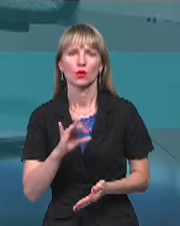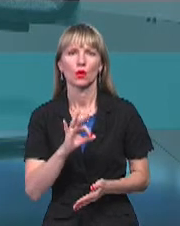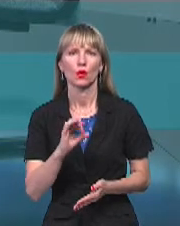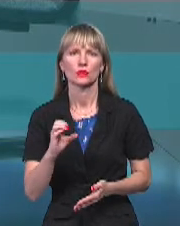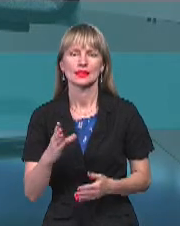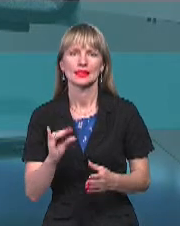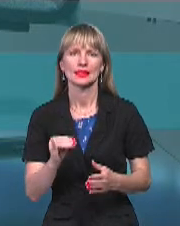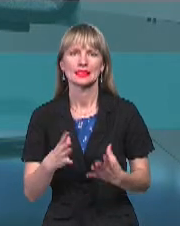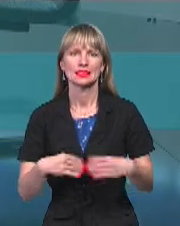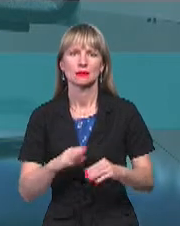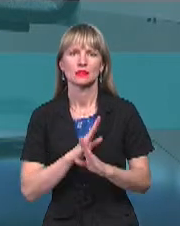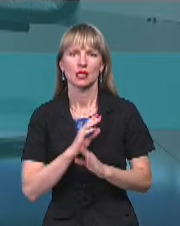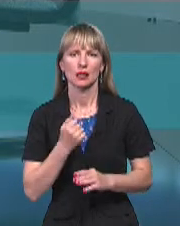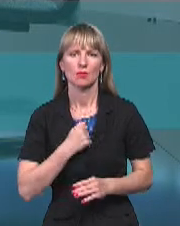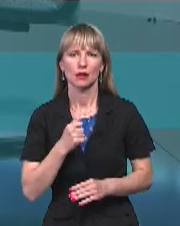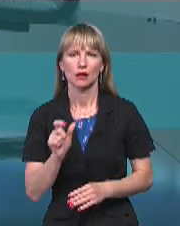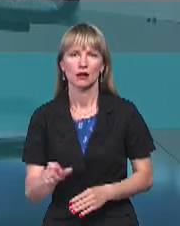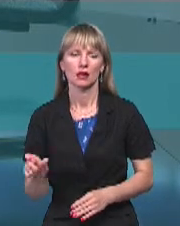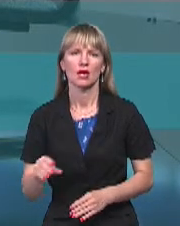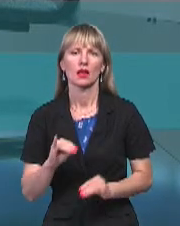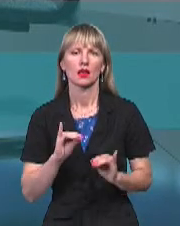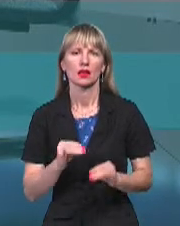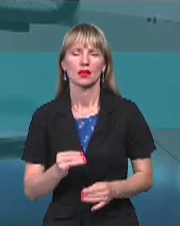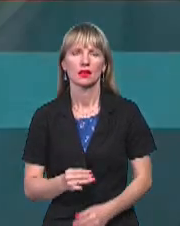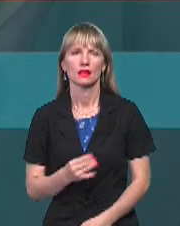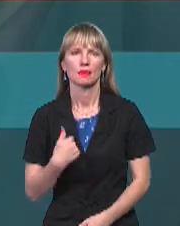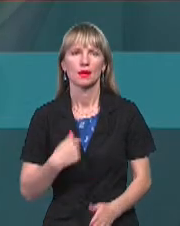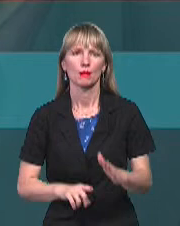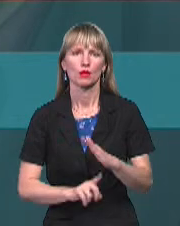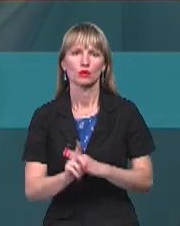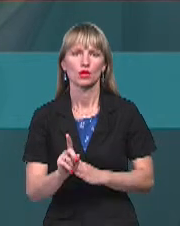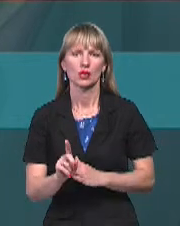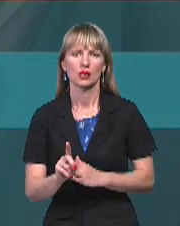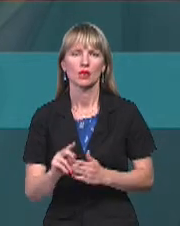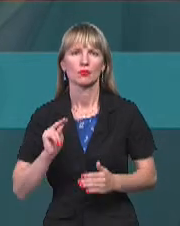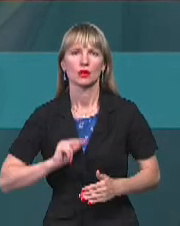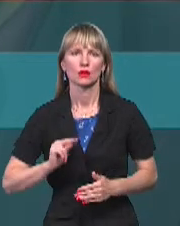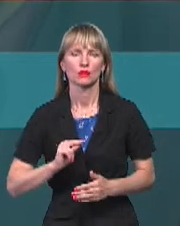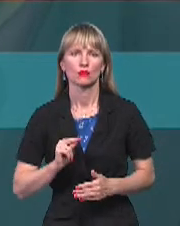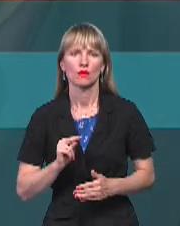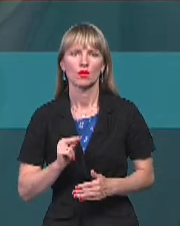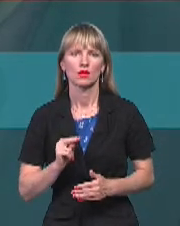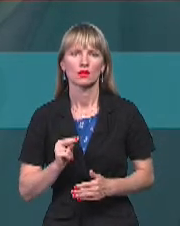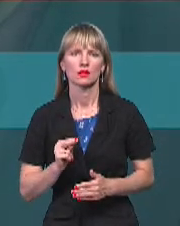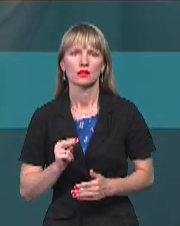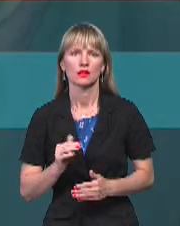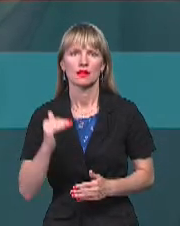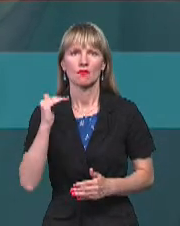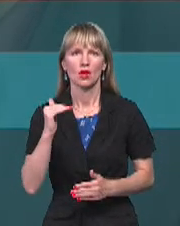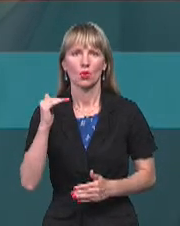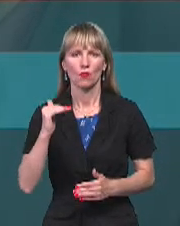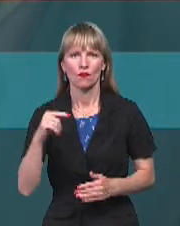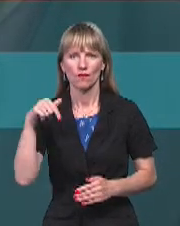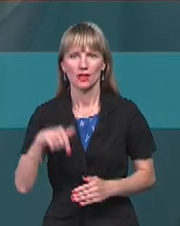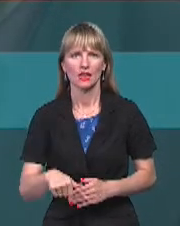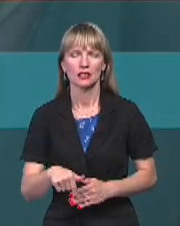сім'ям загиблих. І ми почали працювати зверху вниз,